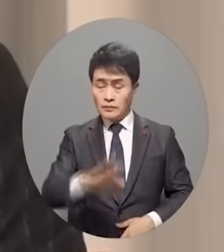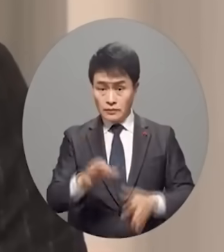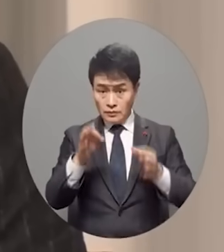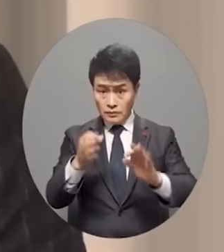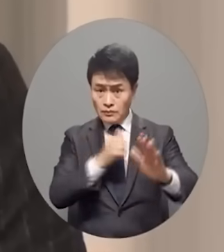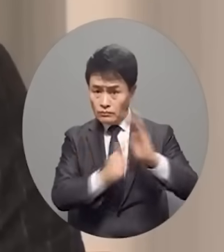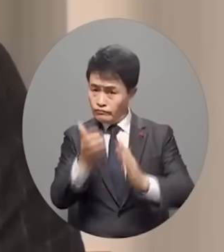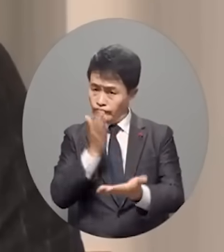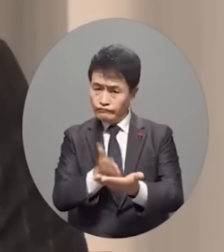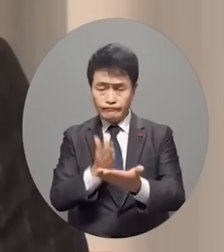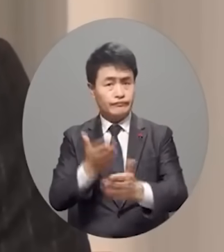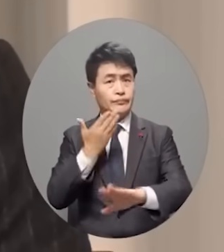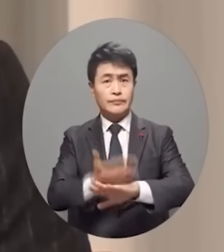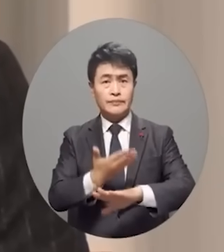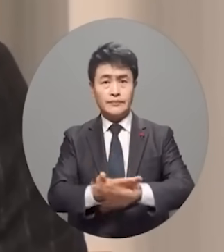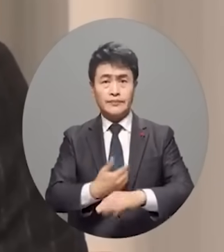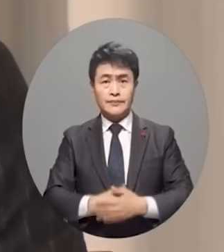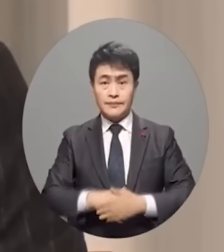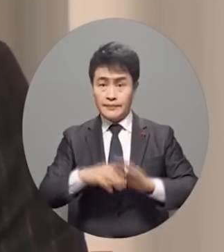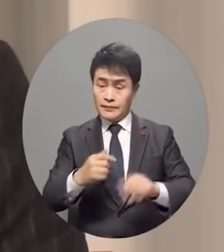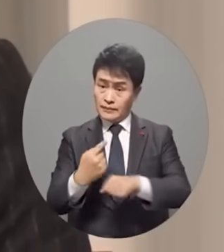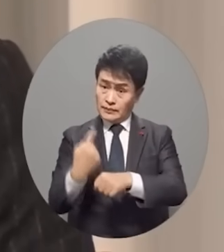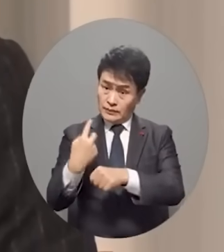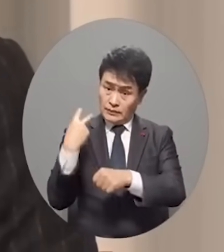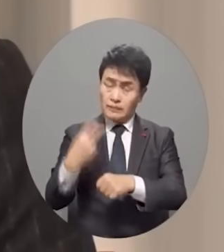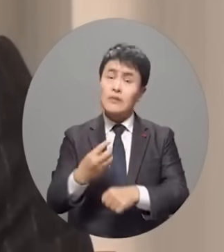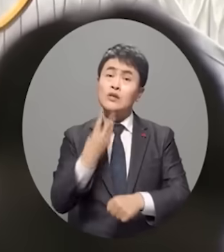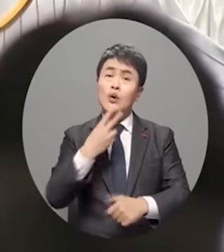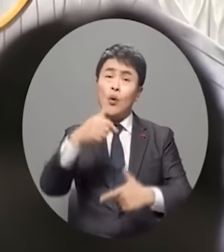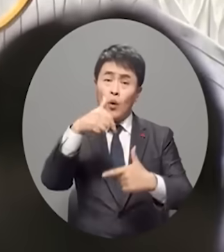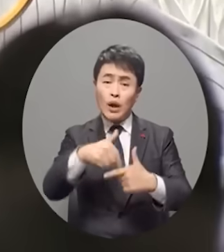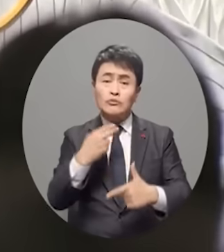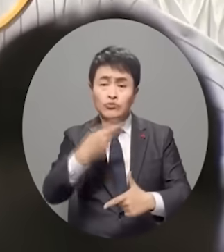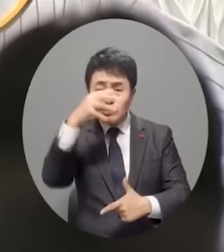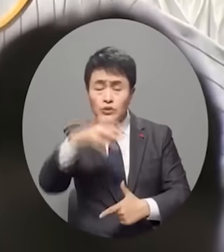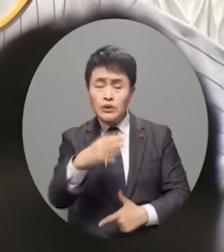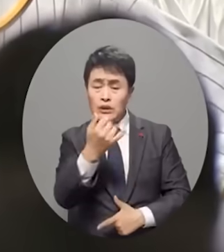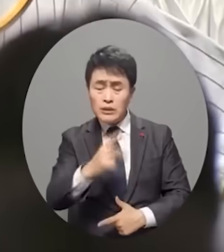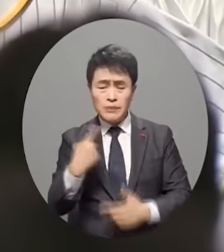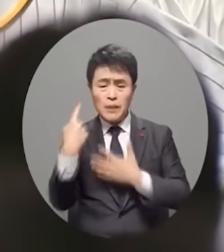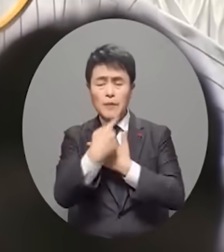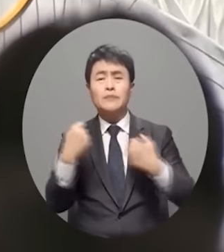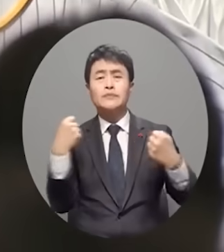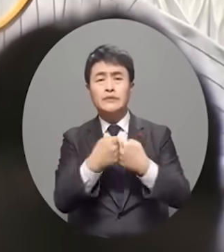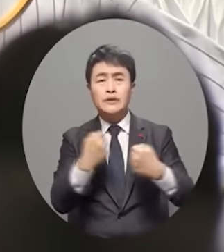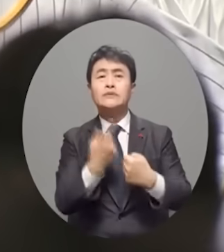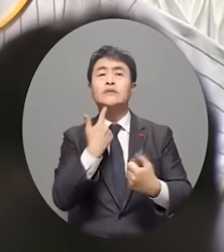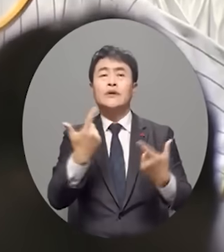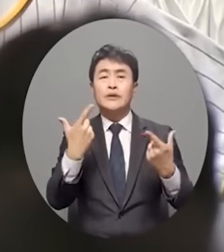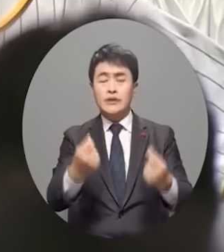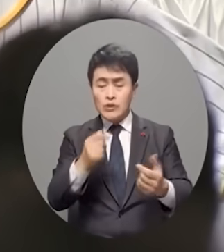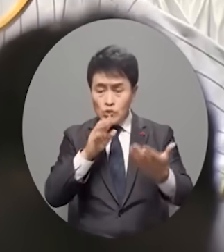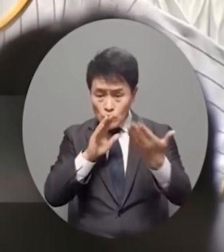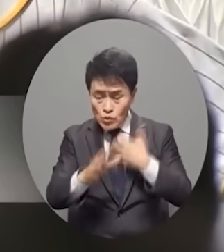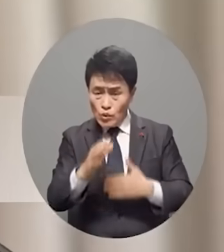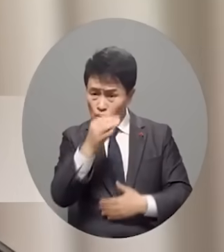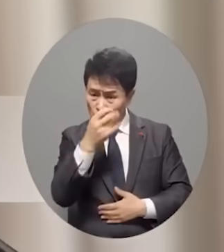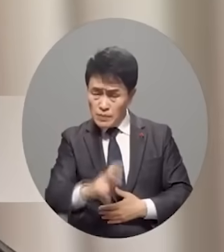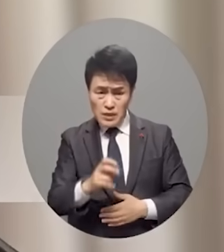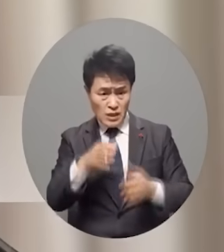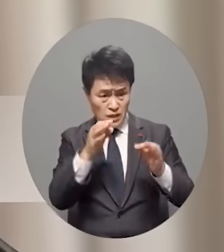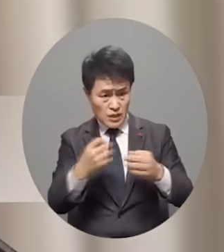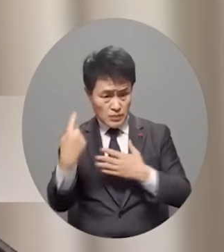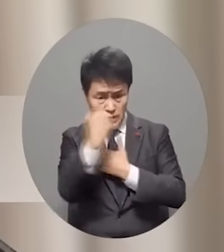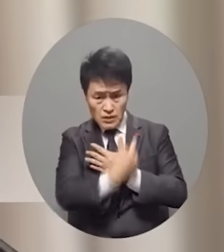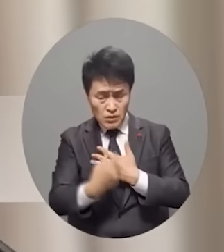선수의 주장은 다릅니다. 재작년 서울 강남의 한 술집에서 임 씨와 몸싸움을 벌였는데 이후 임 씨가 김 선수의